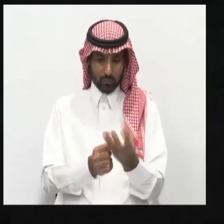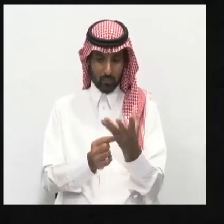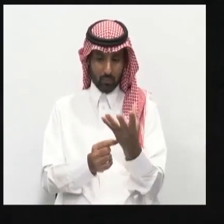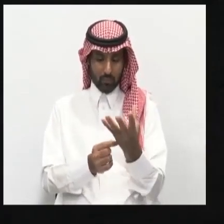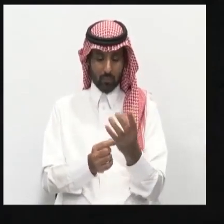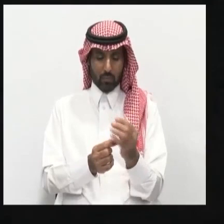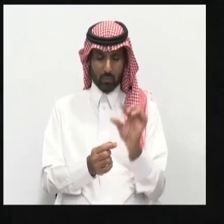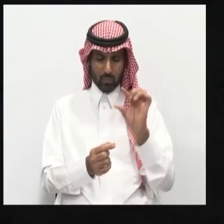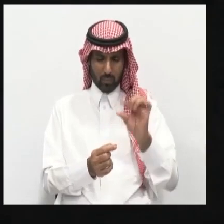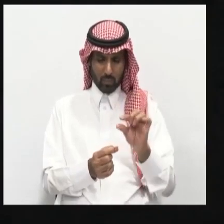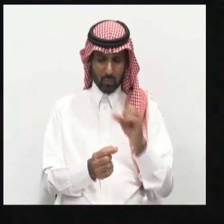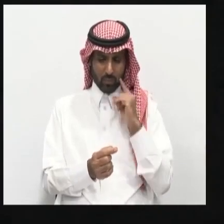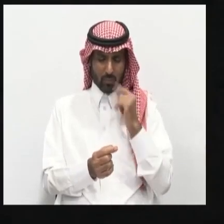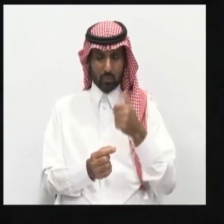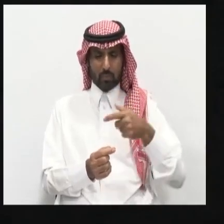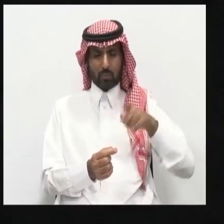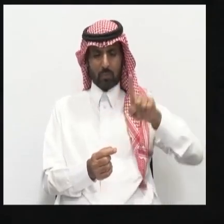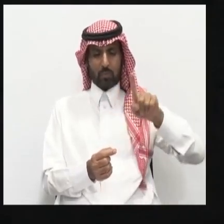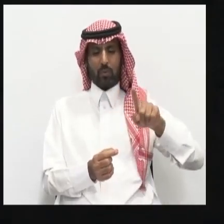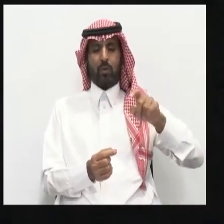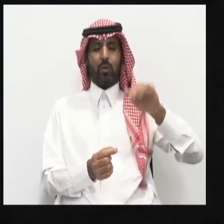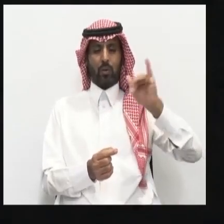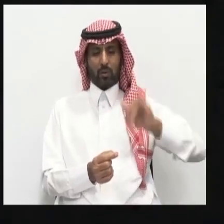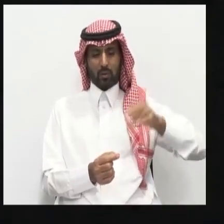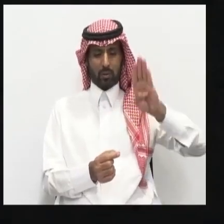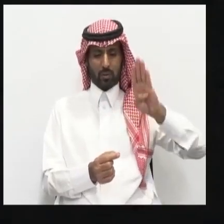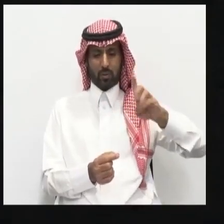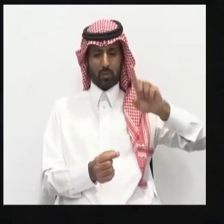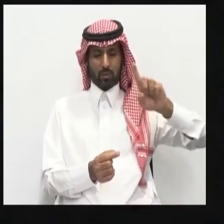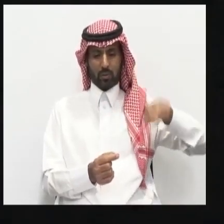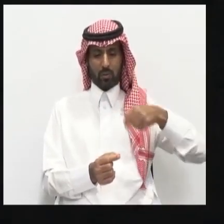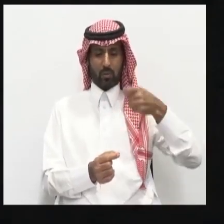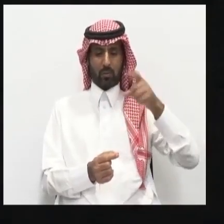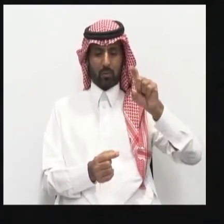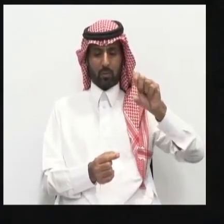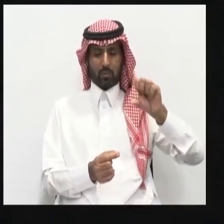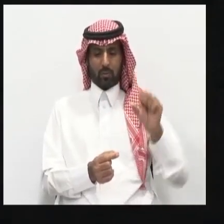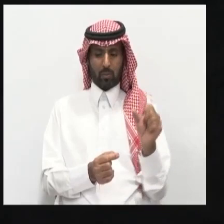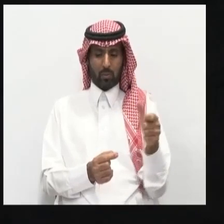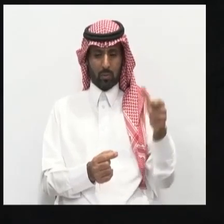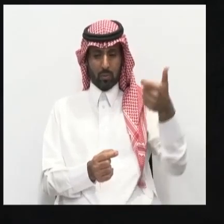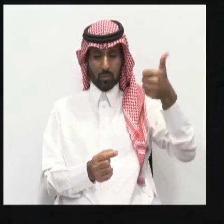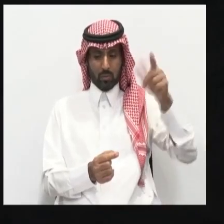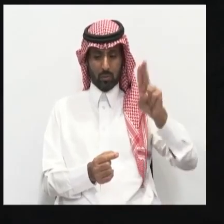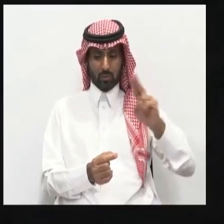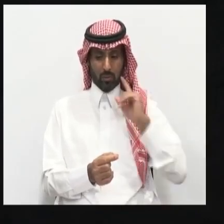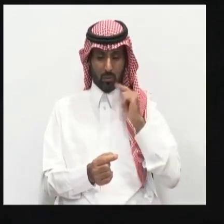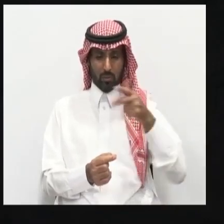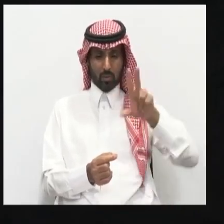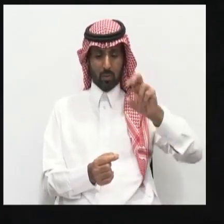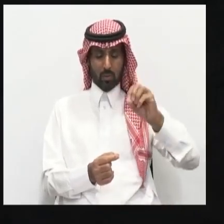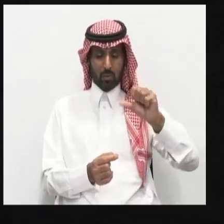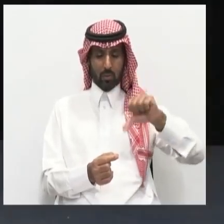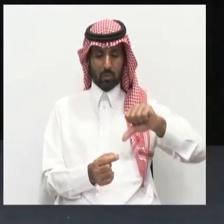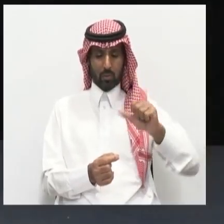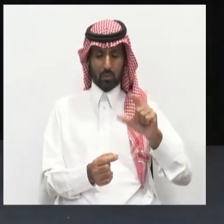البالونه كميه قليله من ايش من بيكربونات الصوديوم حتى يتبين عندي الانتفاخ اللي موجود عندي في البالونه وهذا الانتفاخ الناتج بيكون ايش